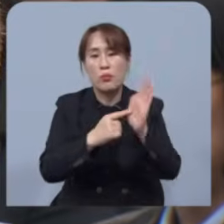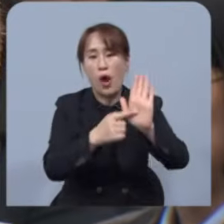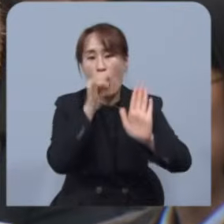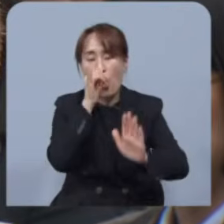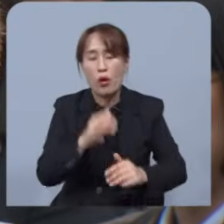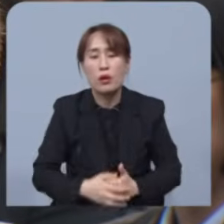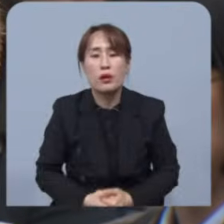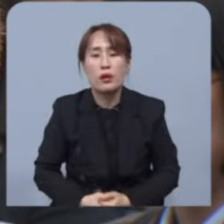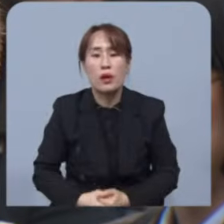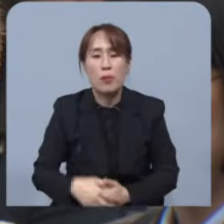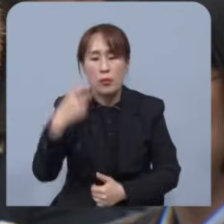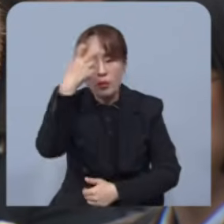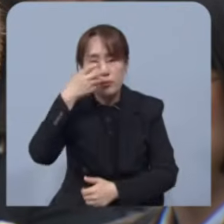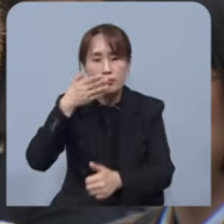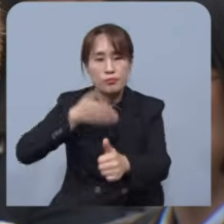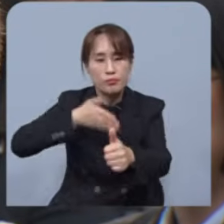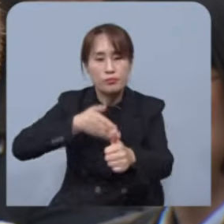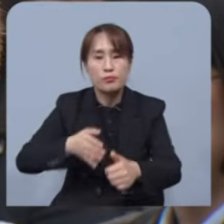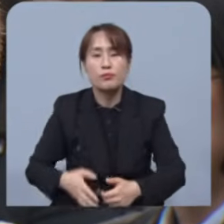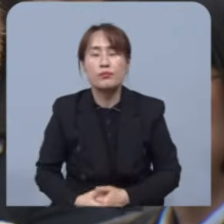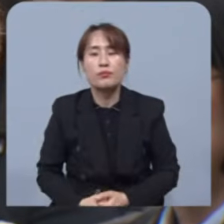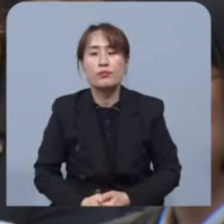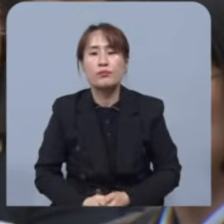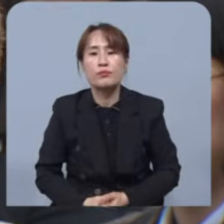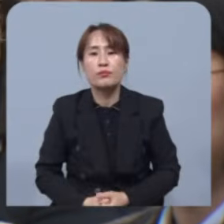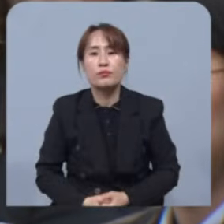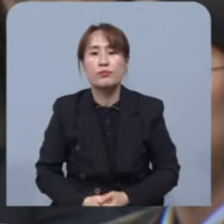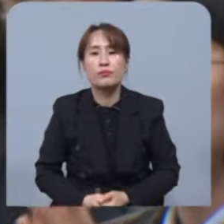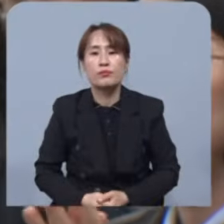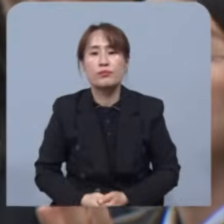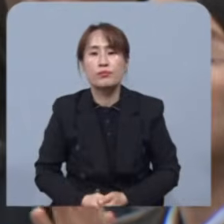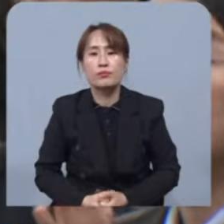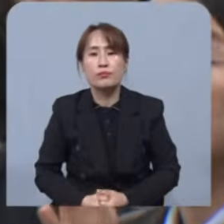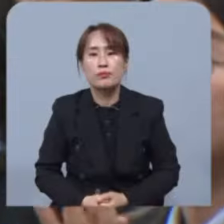있는데요. 한번 검토해 주시기 부탁드리겠습니다. 감사합니다.